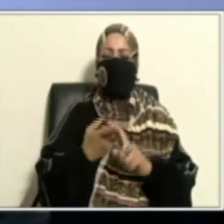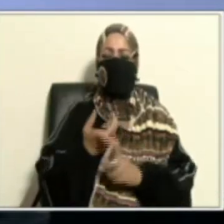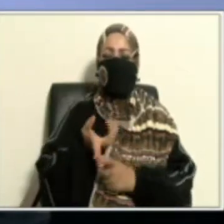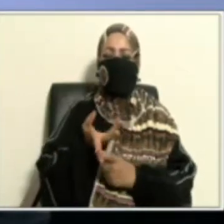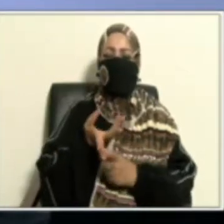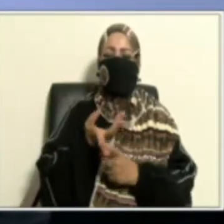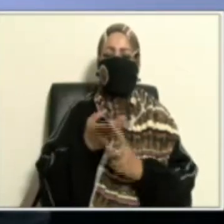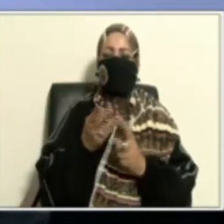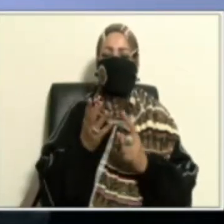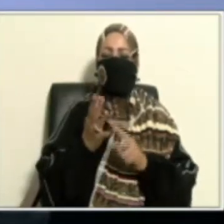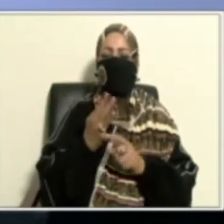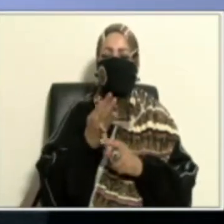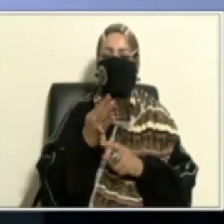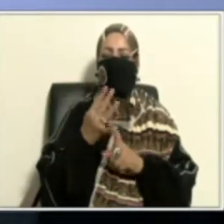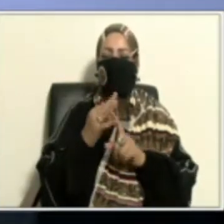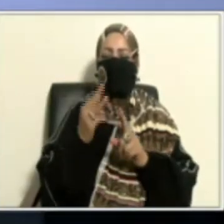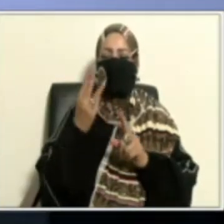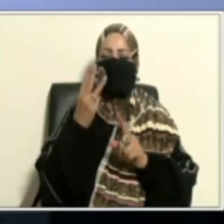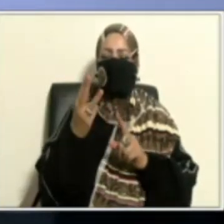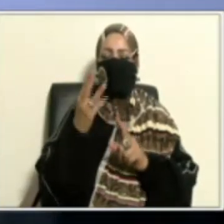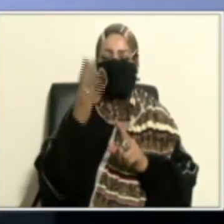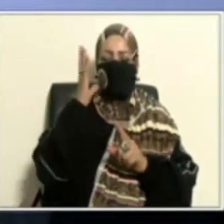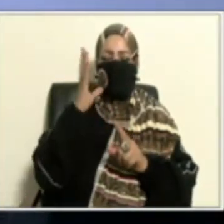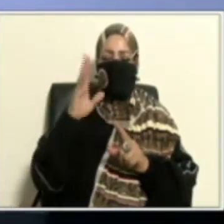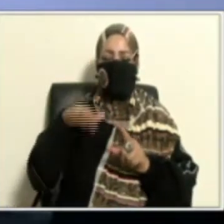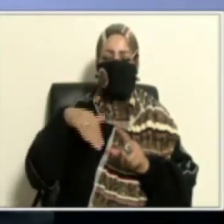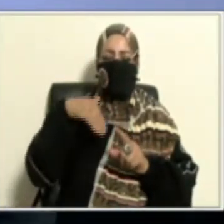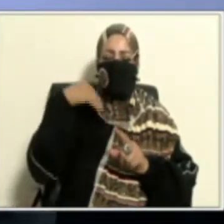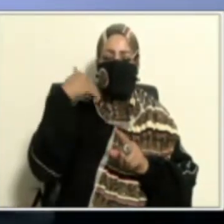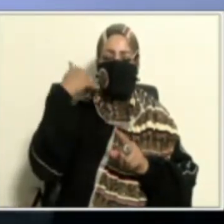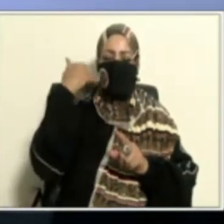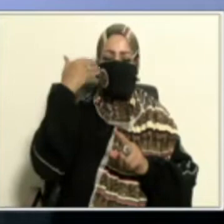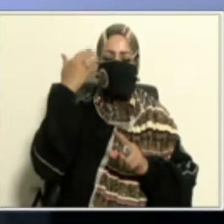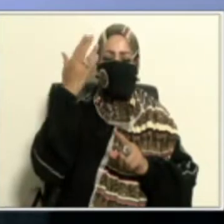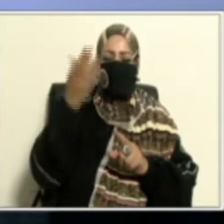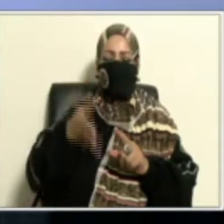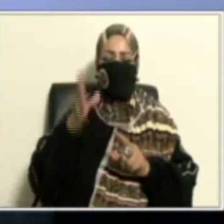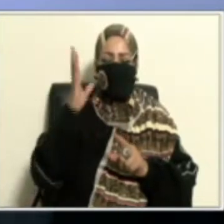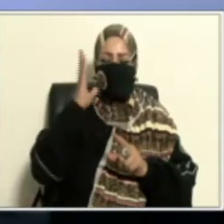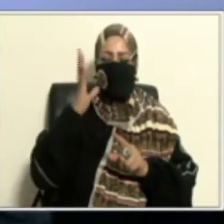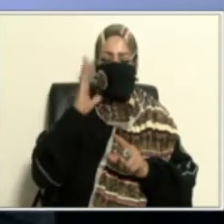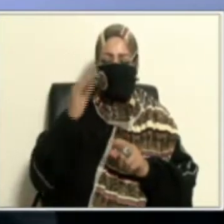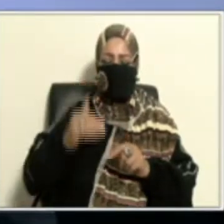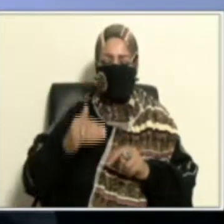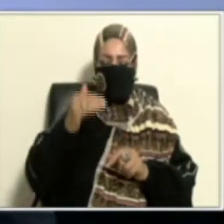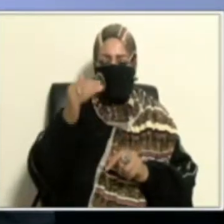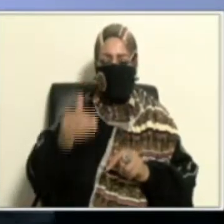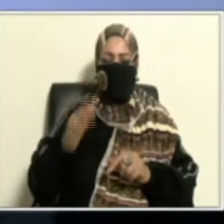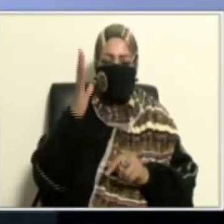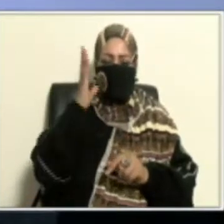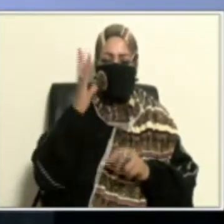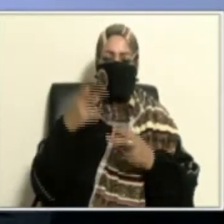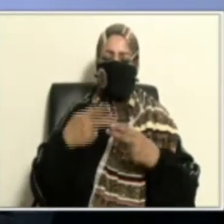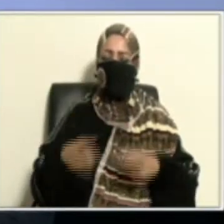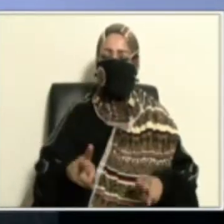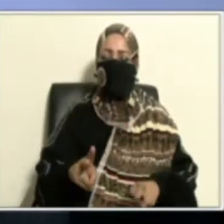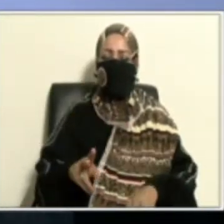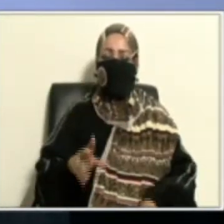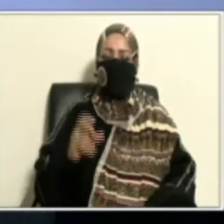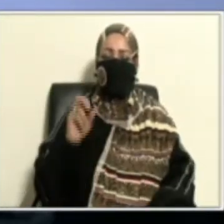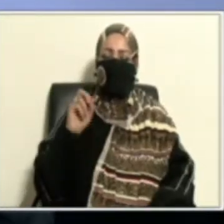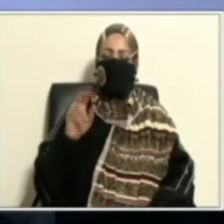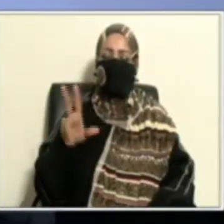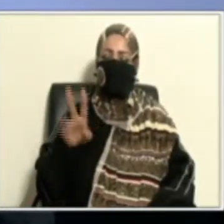علي الصلاة ولا لا؟ يعني أنت سامحني خشيت مأموم، لقيت الإمام فاتك بركعة. وبعد ما سلم